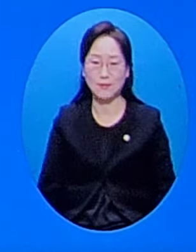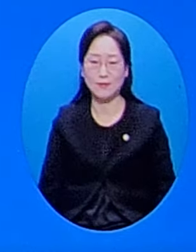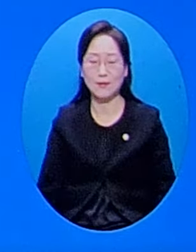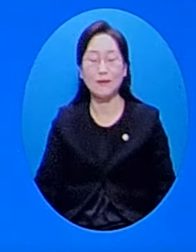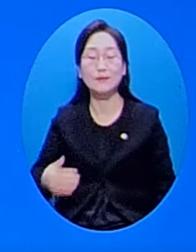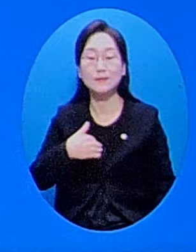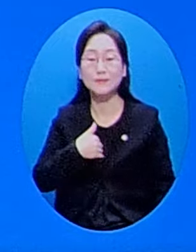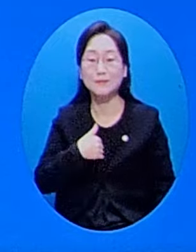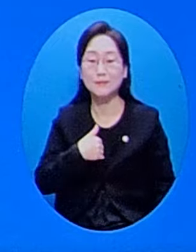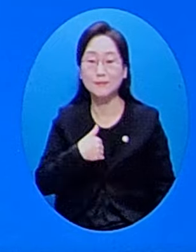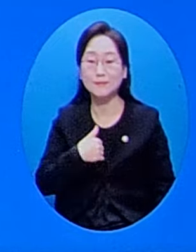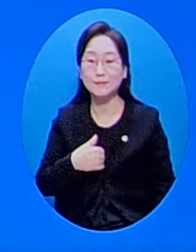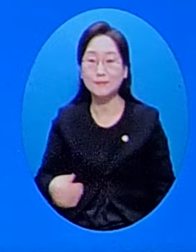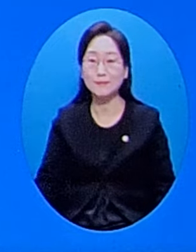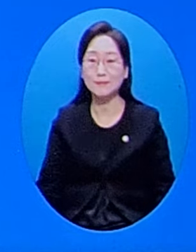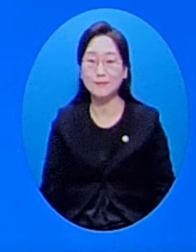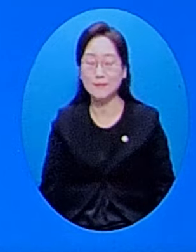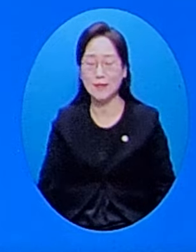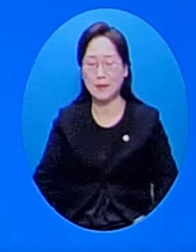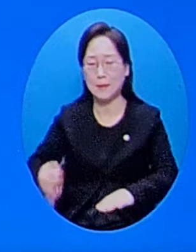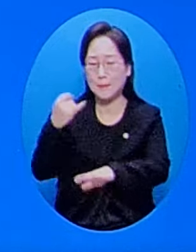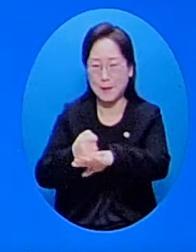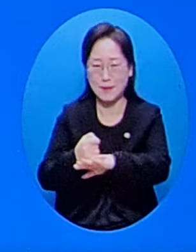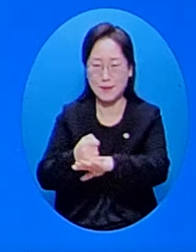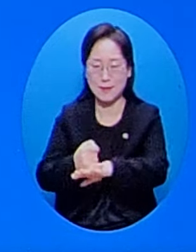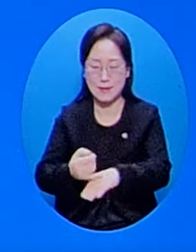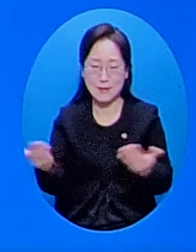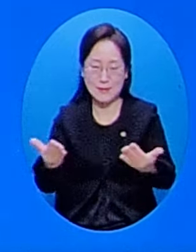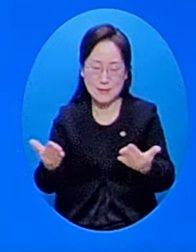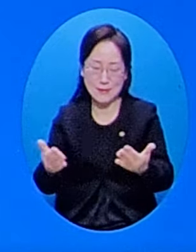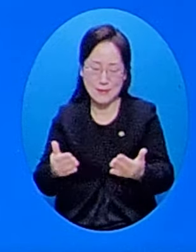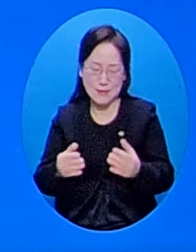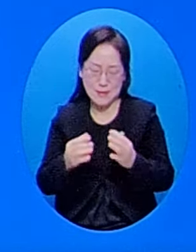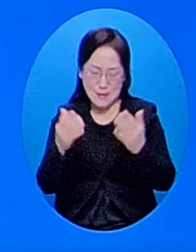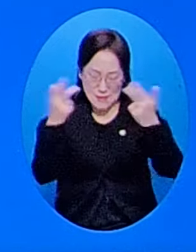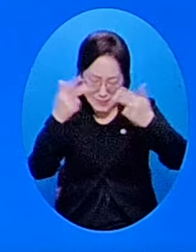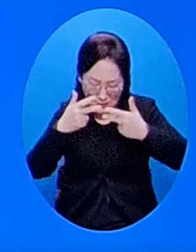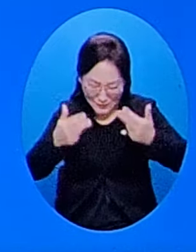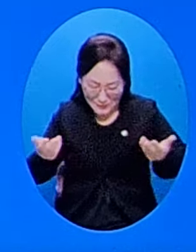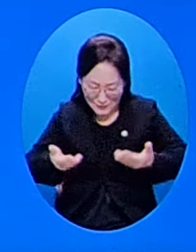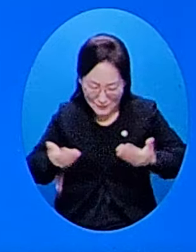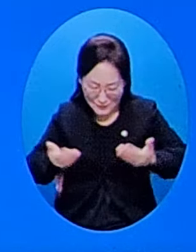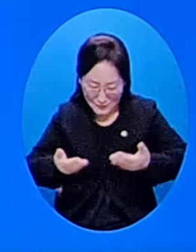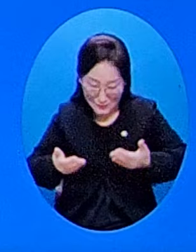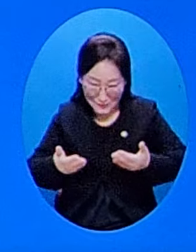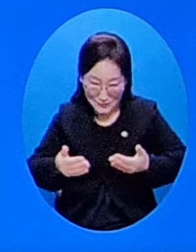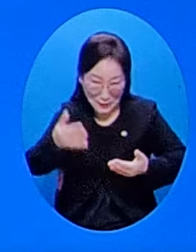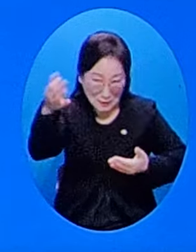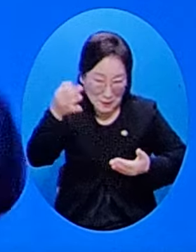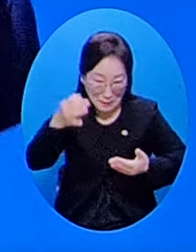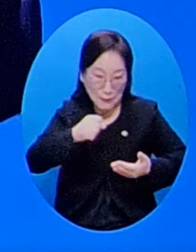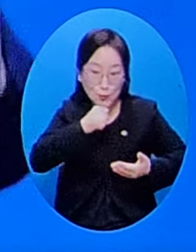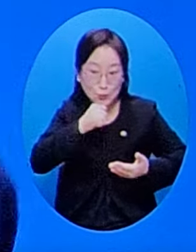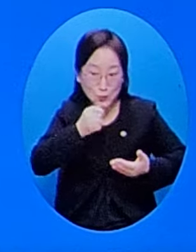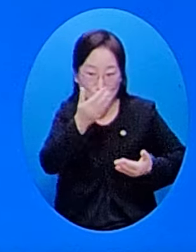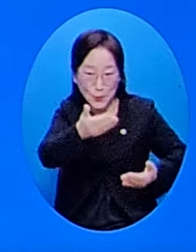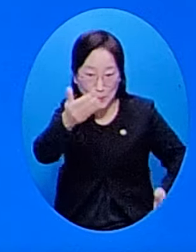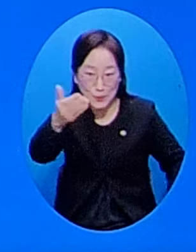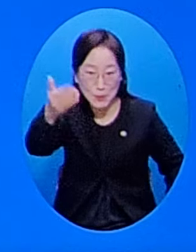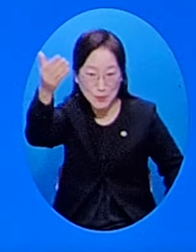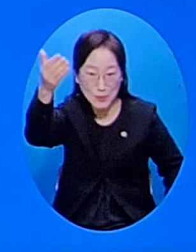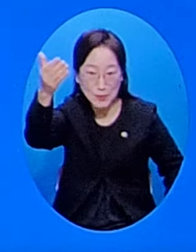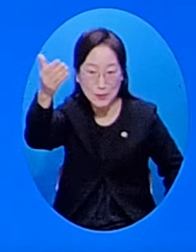내가 말단 사올 때는 막 열심히를 해서 위 상사들에게 점수를 따고 승진되고 난